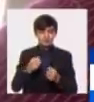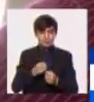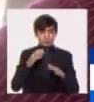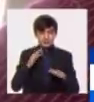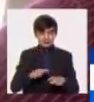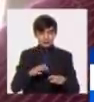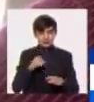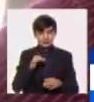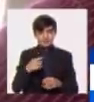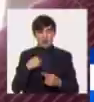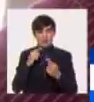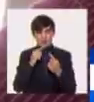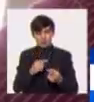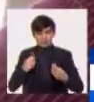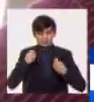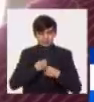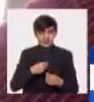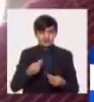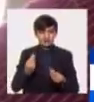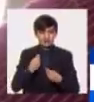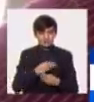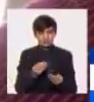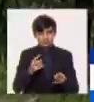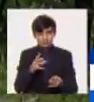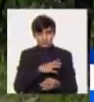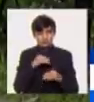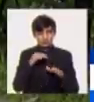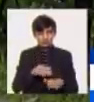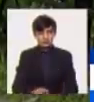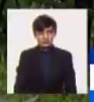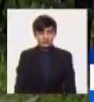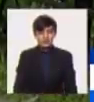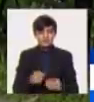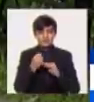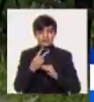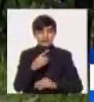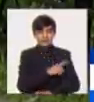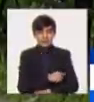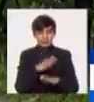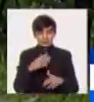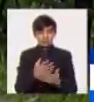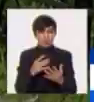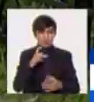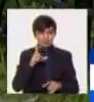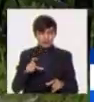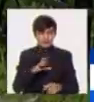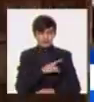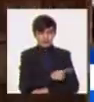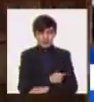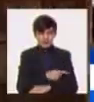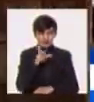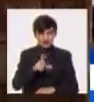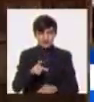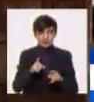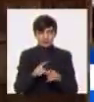оларға қарсы қолданатын костюмдермен жабдықтау шешімі қабылды. 12-ші ауруханада қаншама медқызметкердің ковид жұқтыруының негізгі себебі